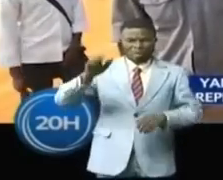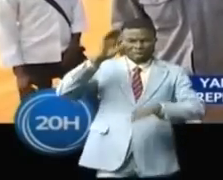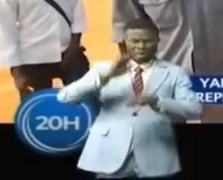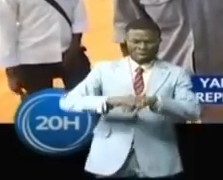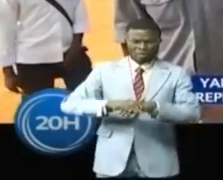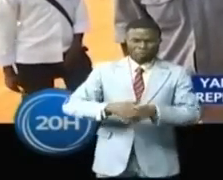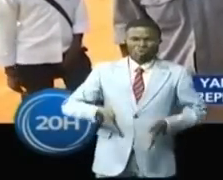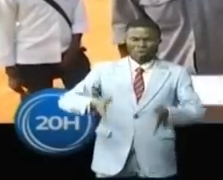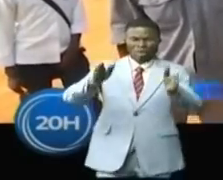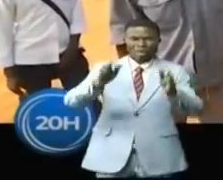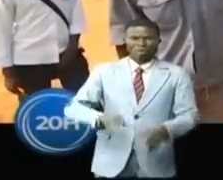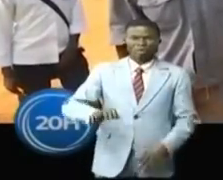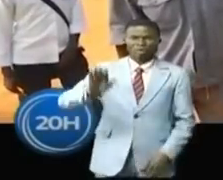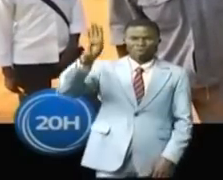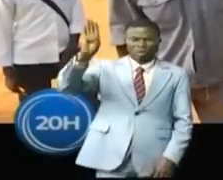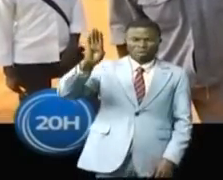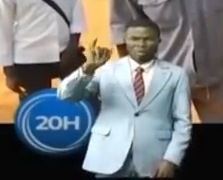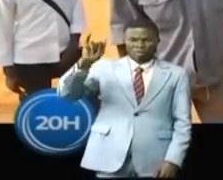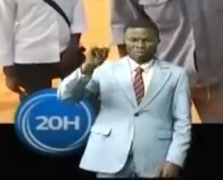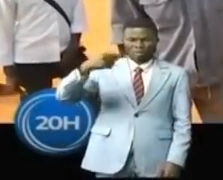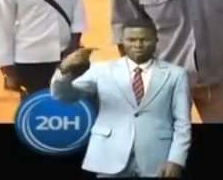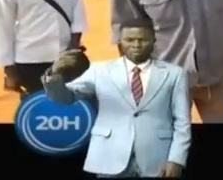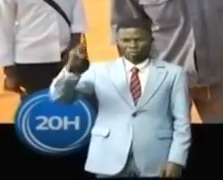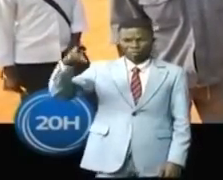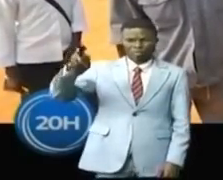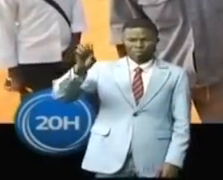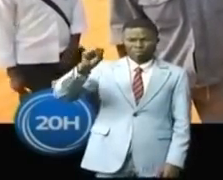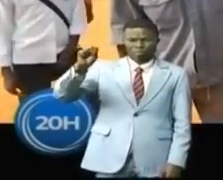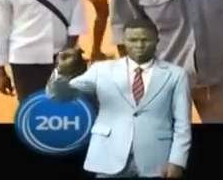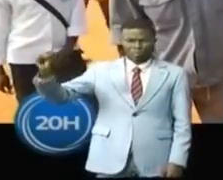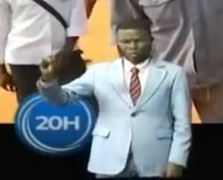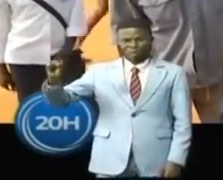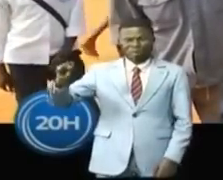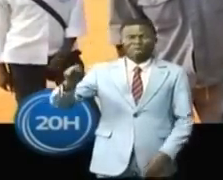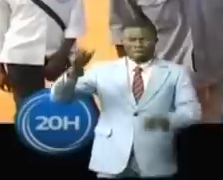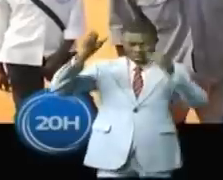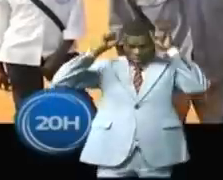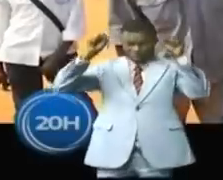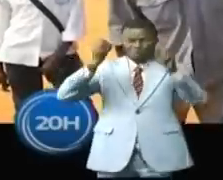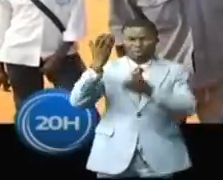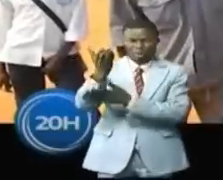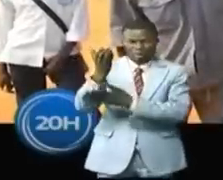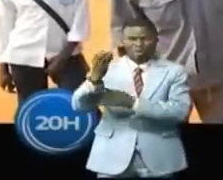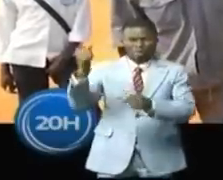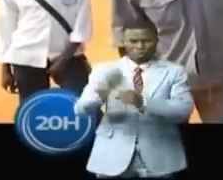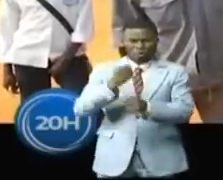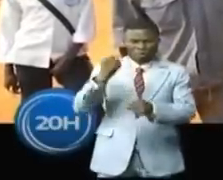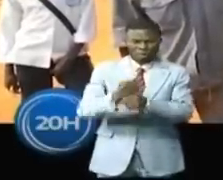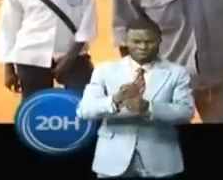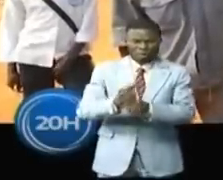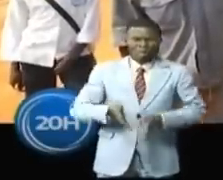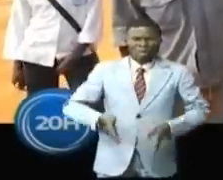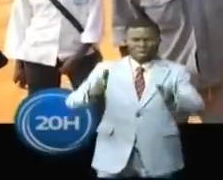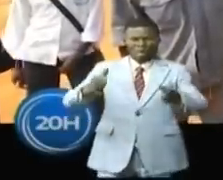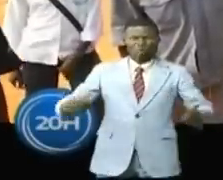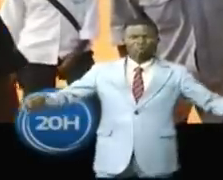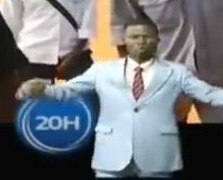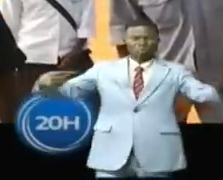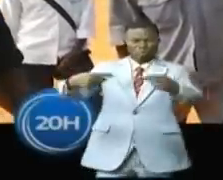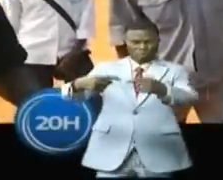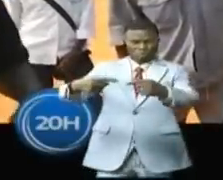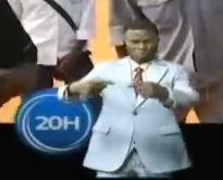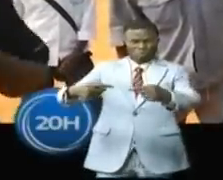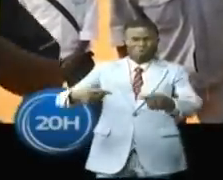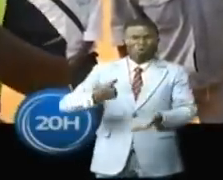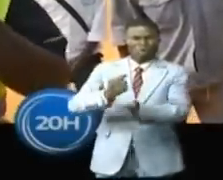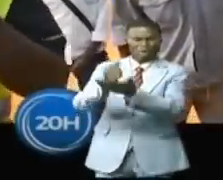Bypass. Vous savez que le chef de l'État avait donné la priorité de travailler sur des routes secondaires et je pense